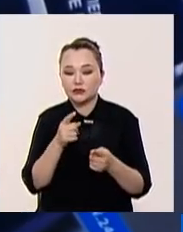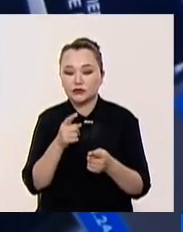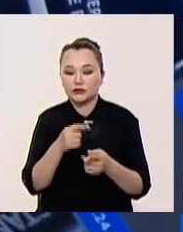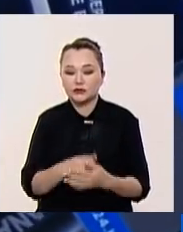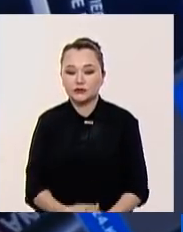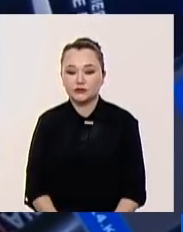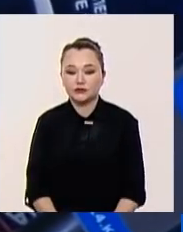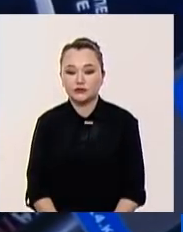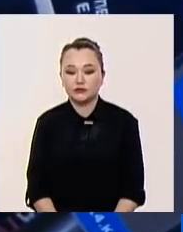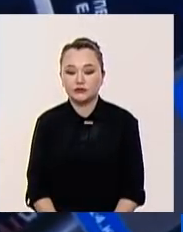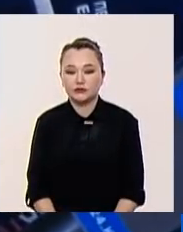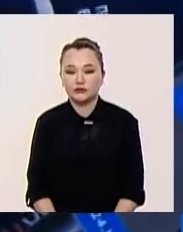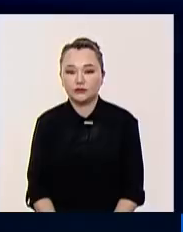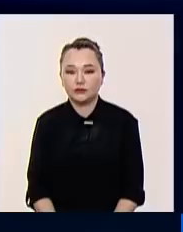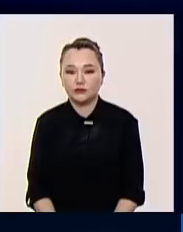Федерации.